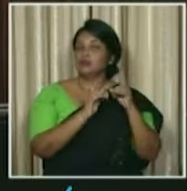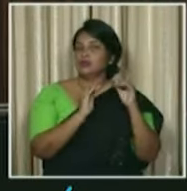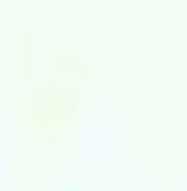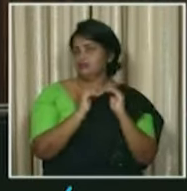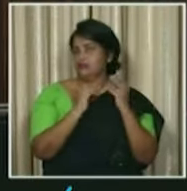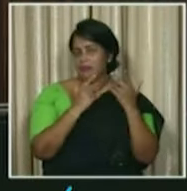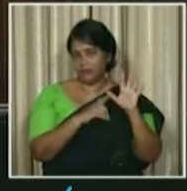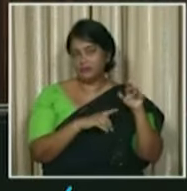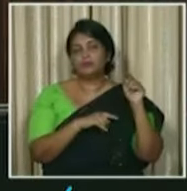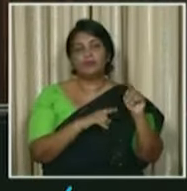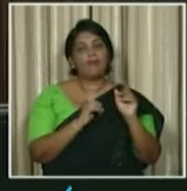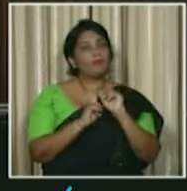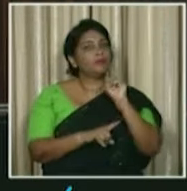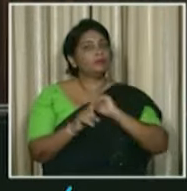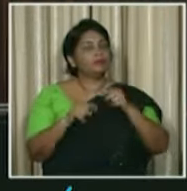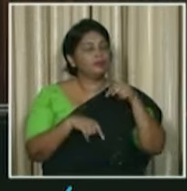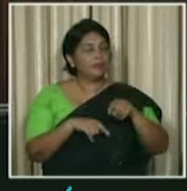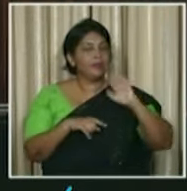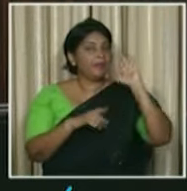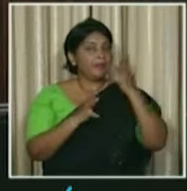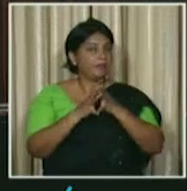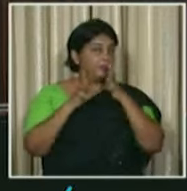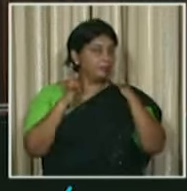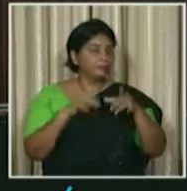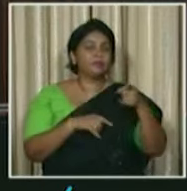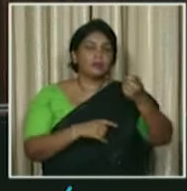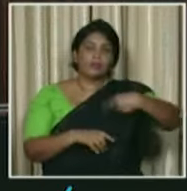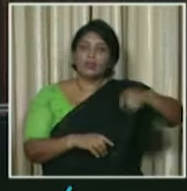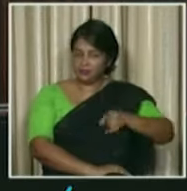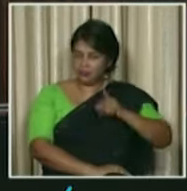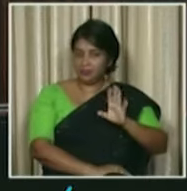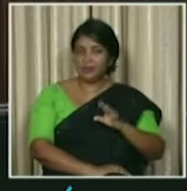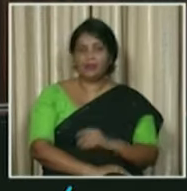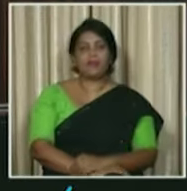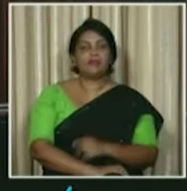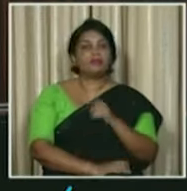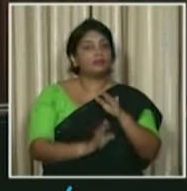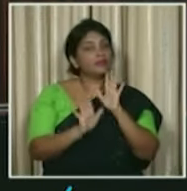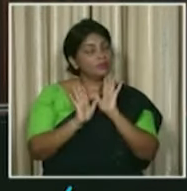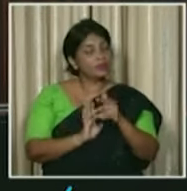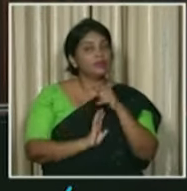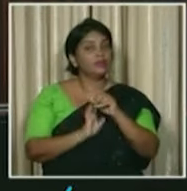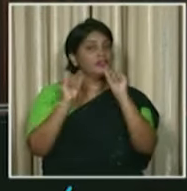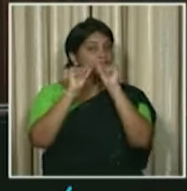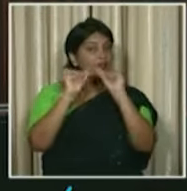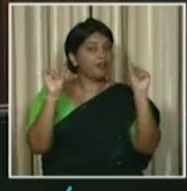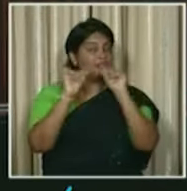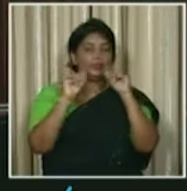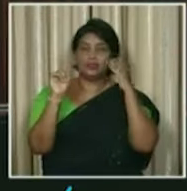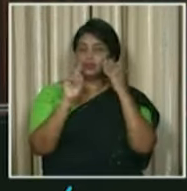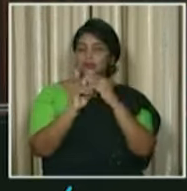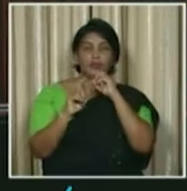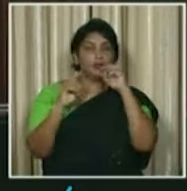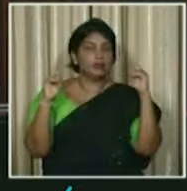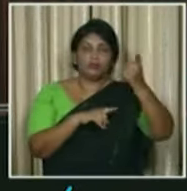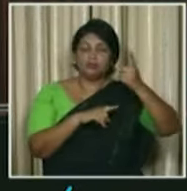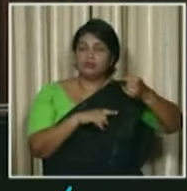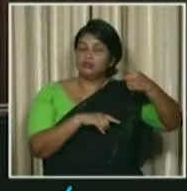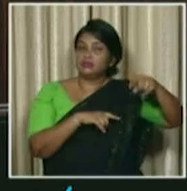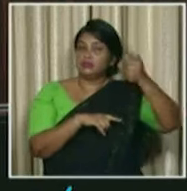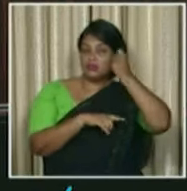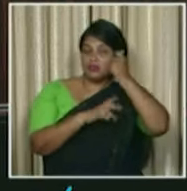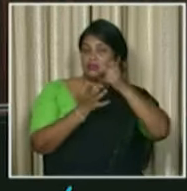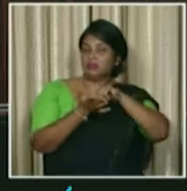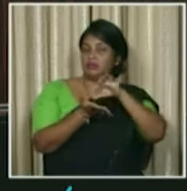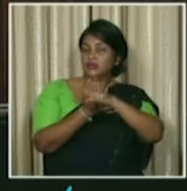වන අතර පාර්ලිමේන්තුවේදී විශේෂ බහුතරයකින් ඒවා සම්මත කළ යුතුය. එසේ වුවද එම වගන්ති සම්බන්ධයෙන් ශේෂාධිකරණ තීරණයෙන්